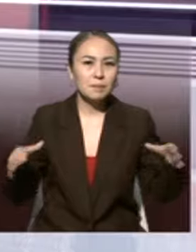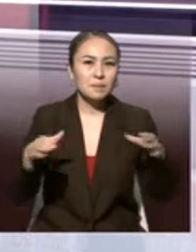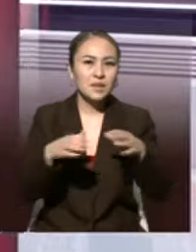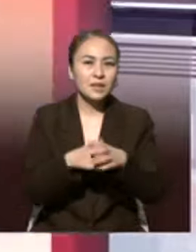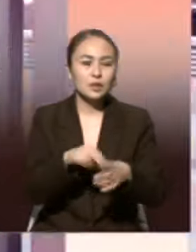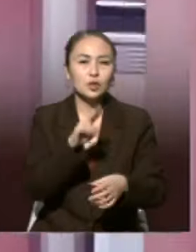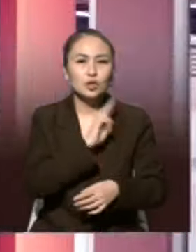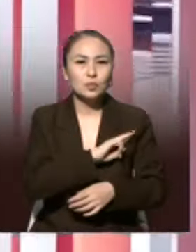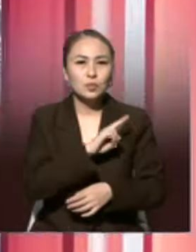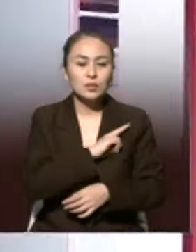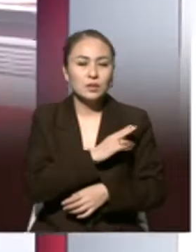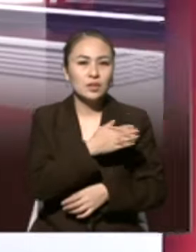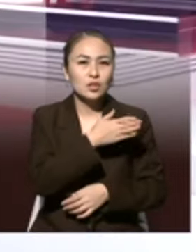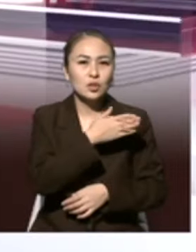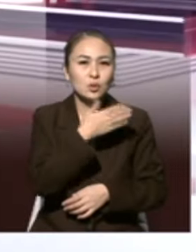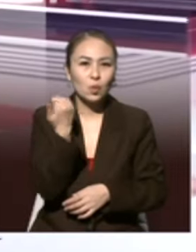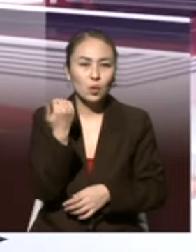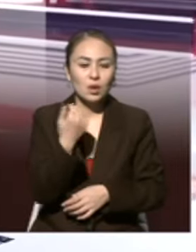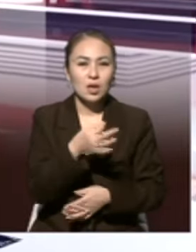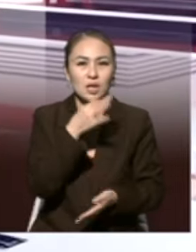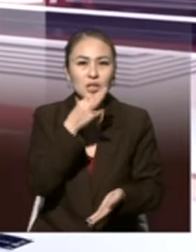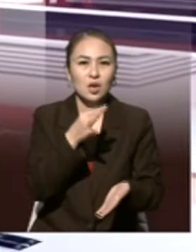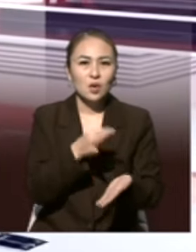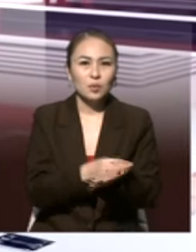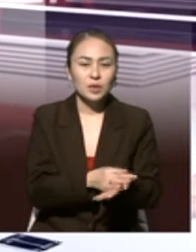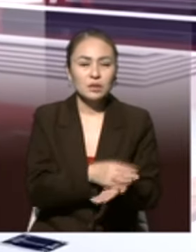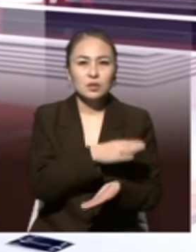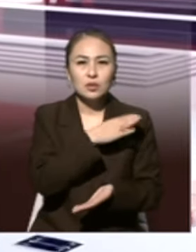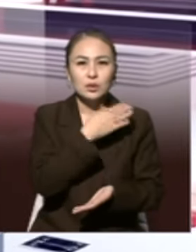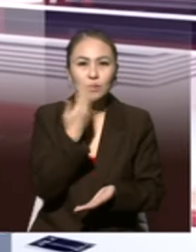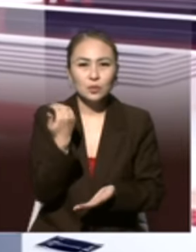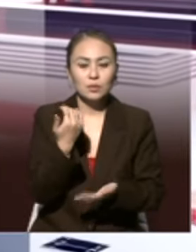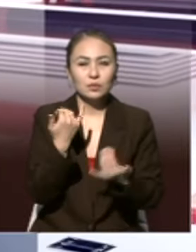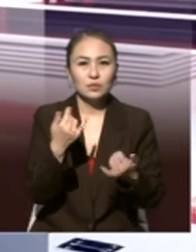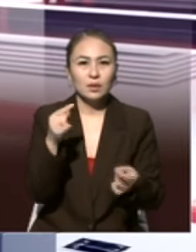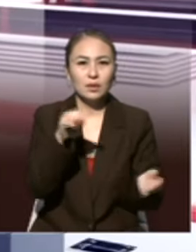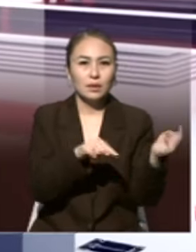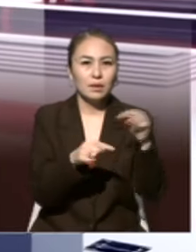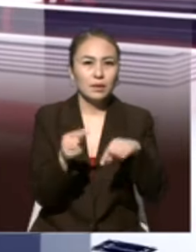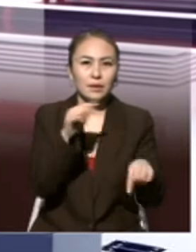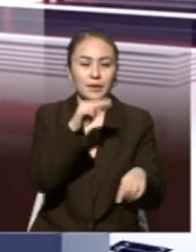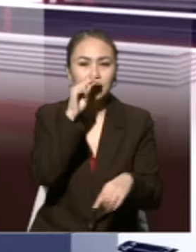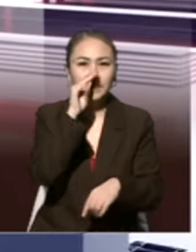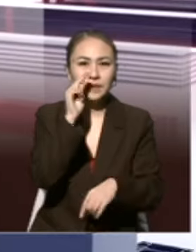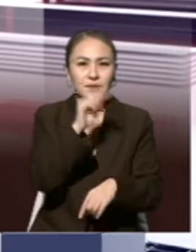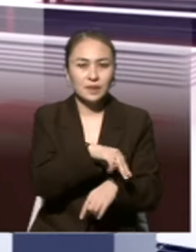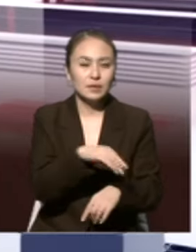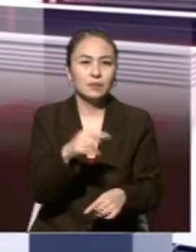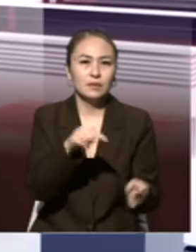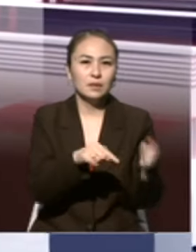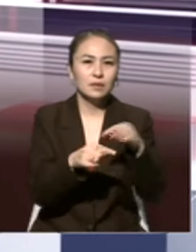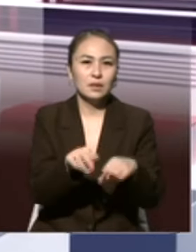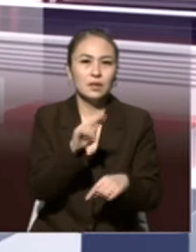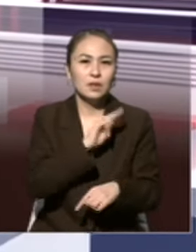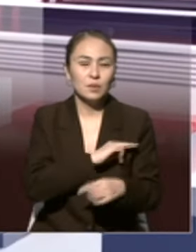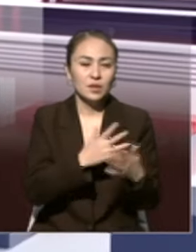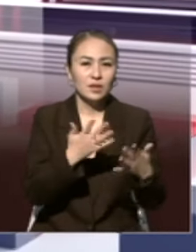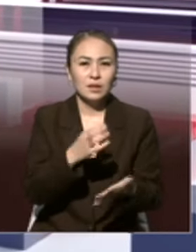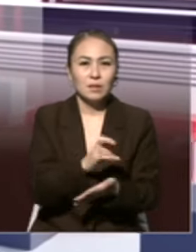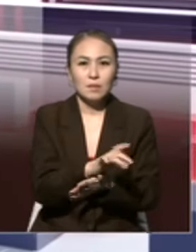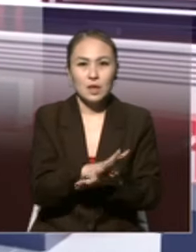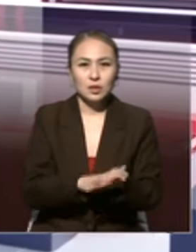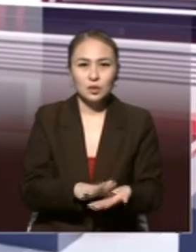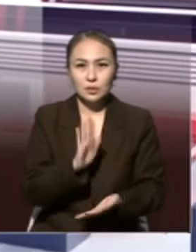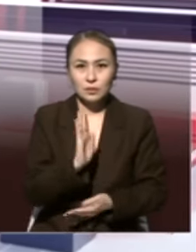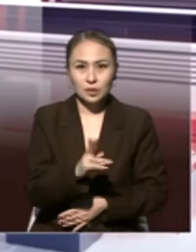жұмыс жасамайды дейді. Жауапкершілік алудан қашады, жұмысты бір-біріне сілтеп отырады. Жағдай осылай жалғасатын болса,